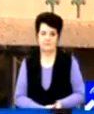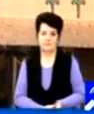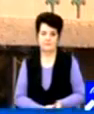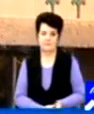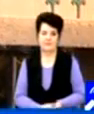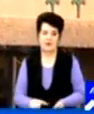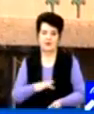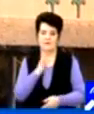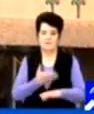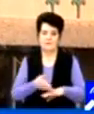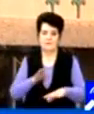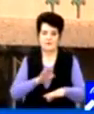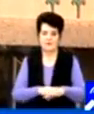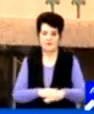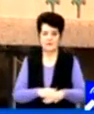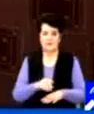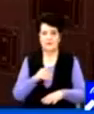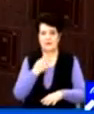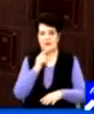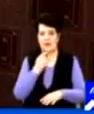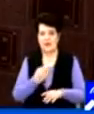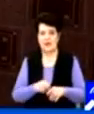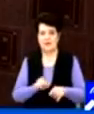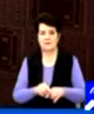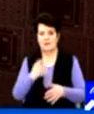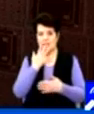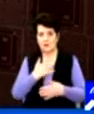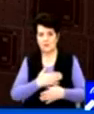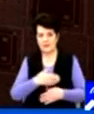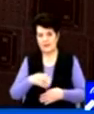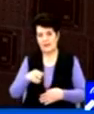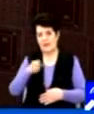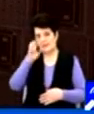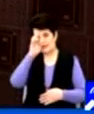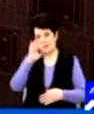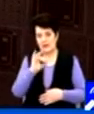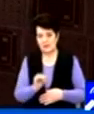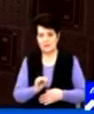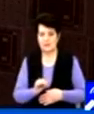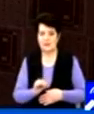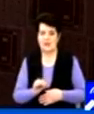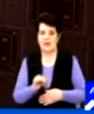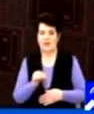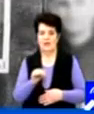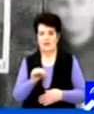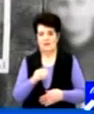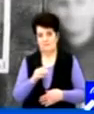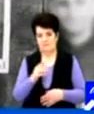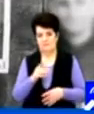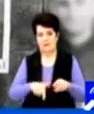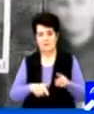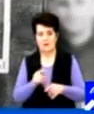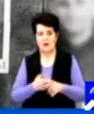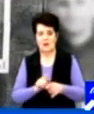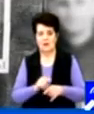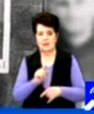A făcut ani grei de gulag în stepele kazahe pentru că și-a iubit țara și neamul. A suportat chinuri groaznice în închisorile